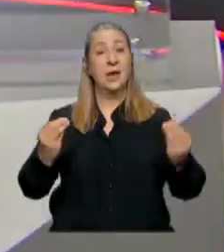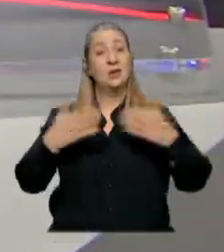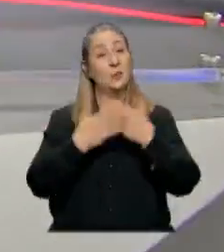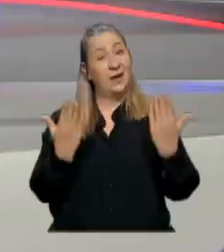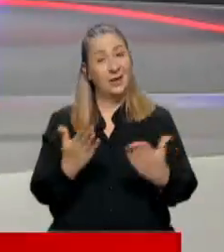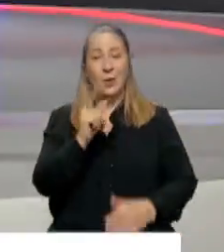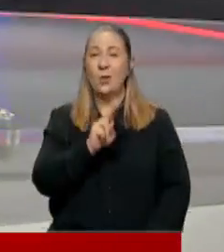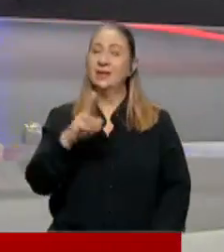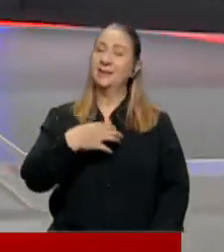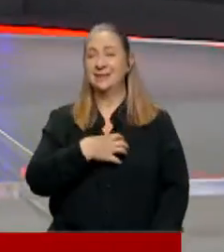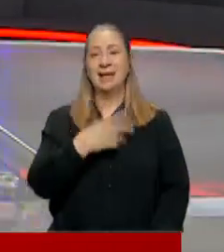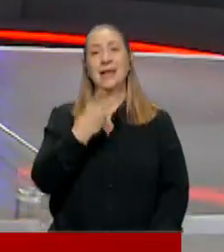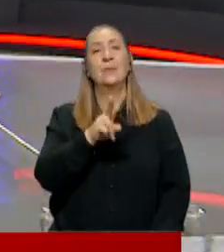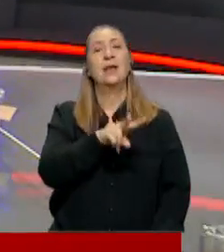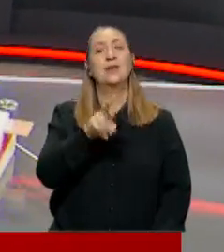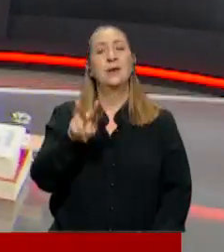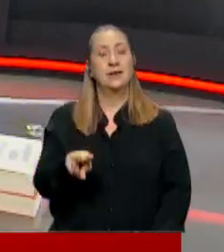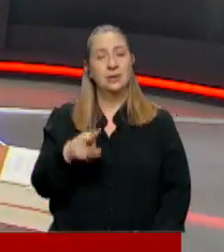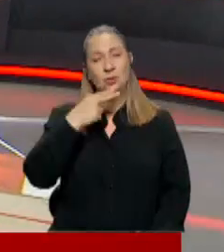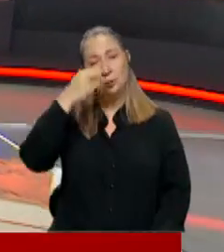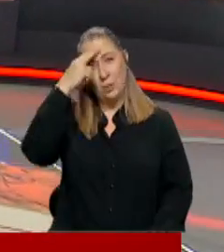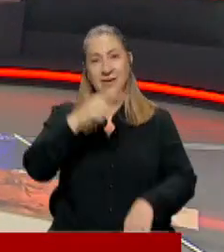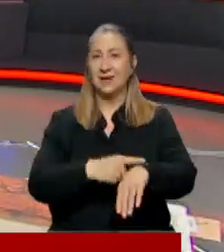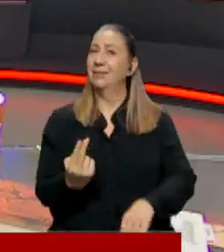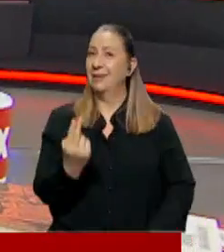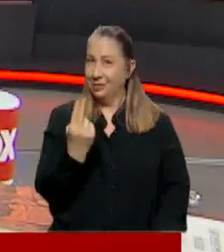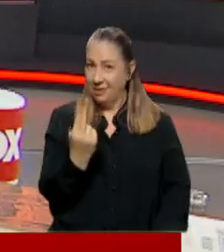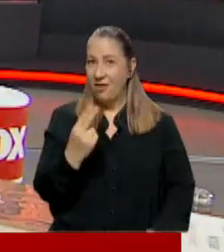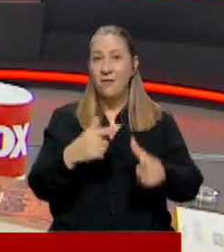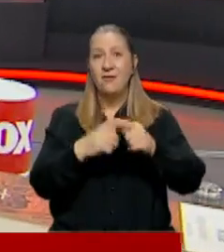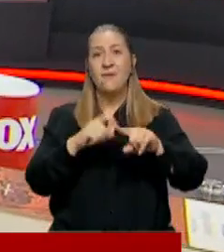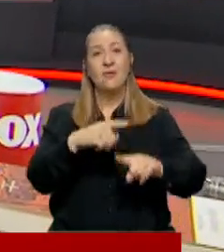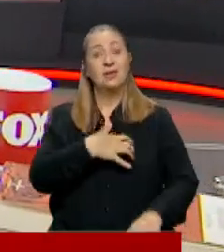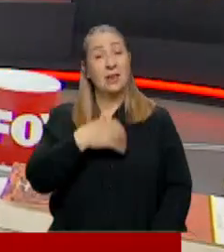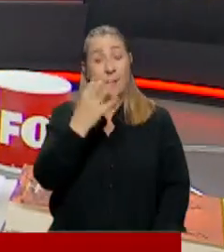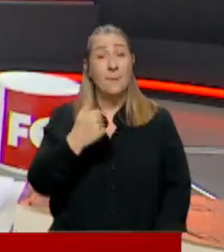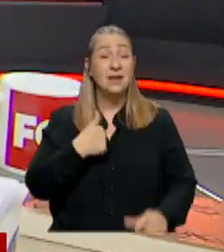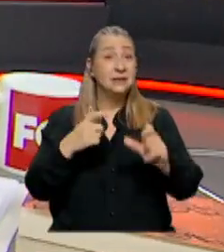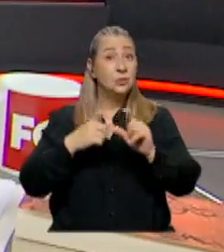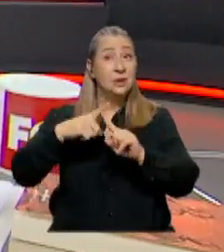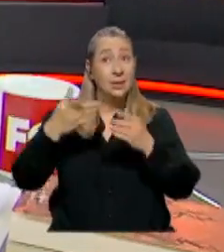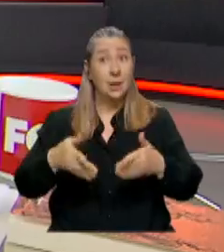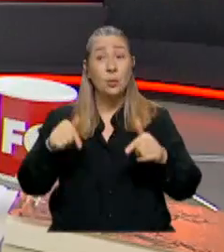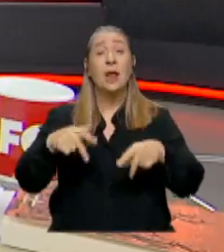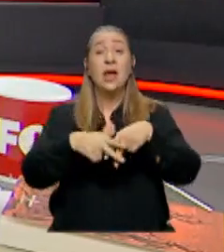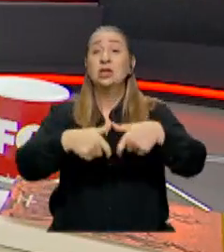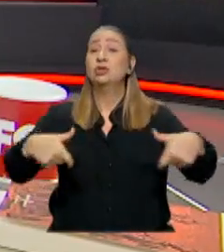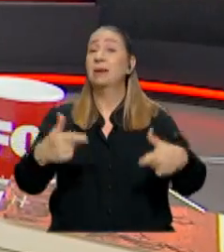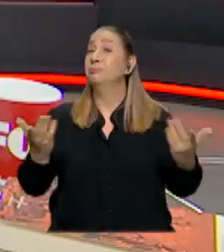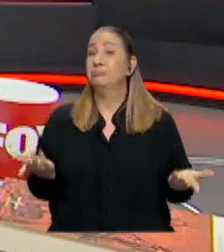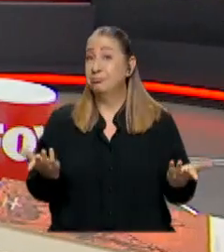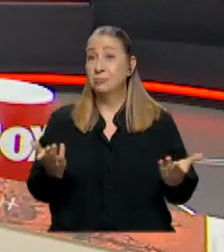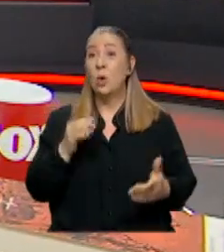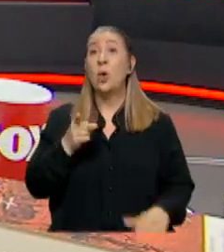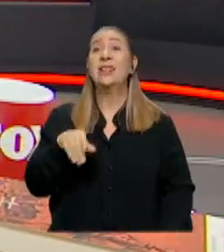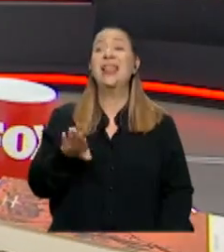İyi akşamlar. 17 Haziran 2022 Cuma saat 19. Fox Ana Haber'desiniz. Ben Selçuk Tepeli. Bugünkü etiketimiz